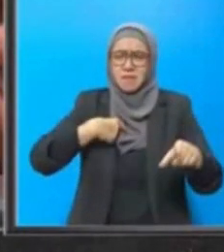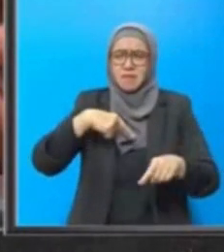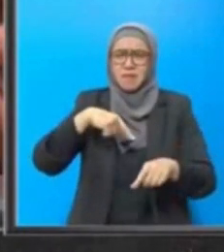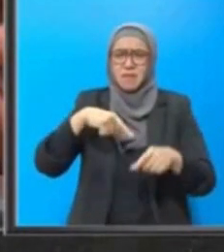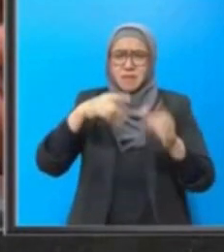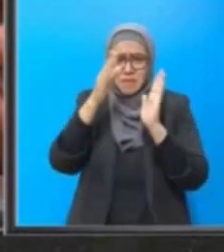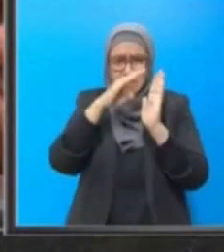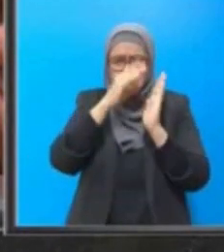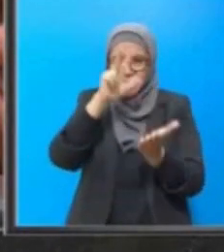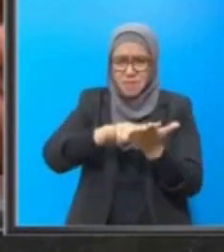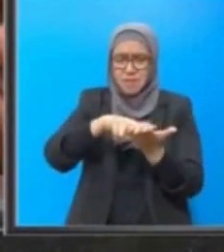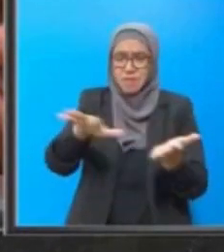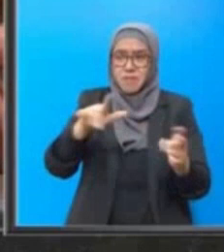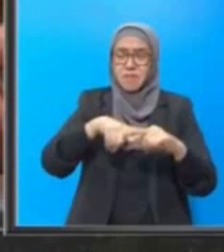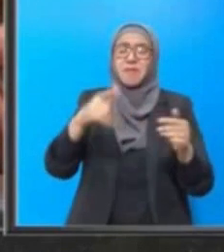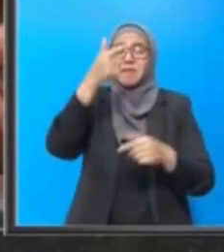sedih racikan